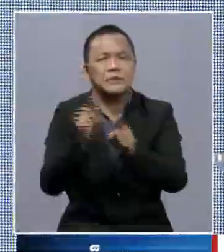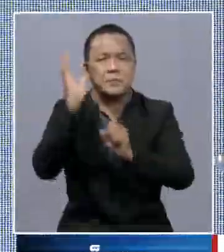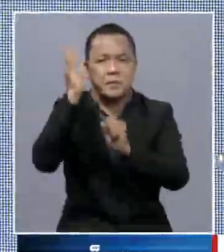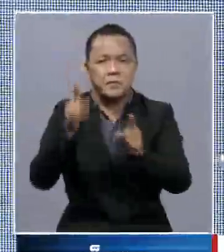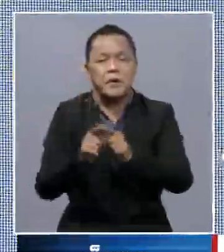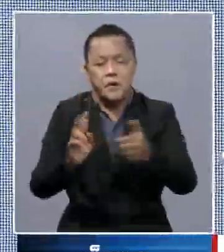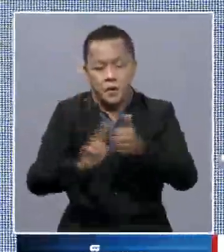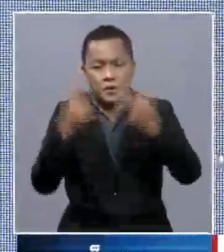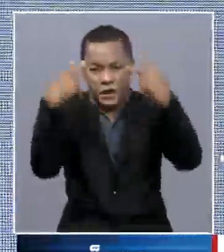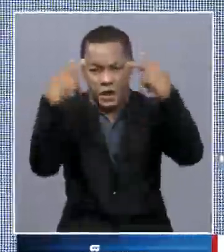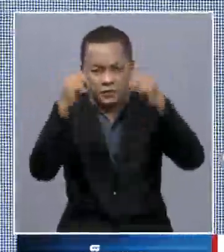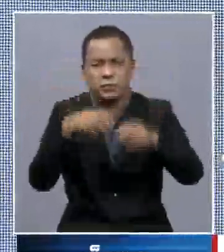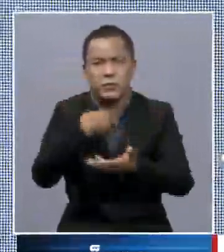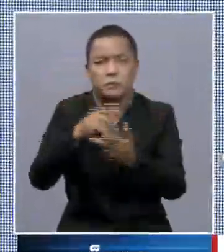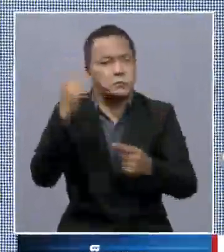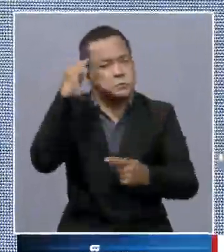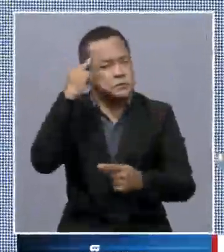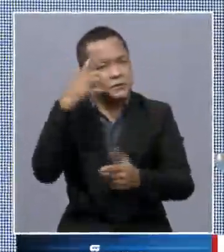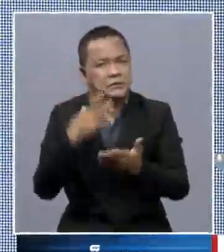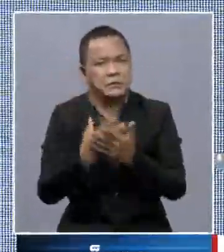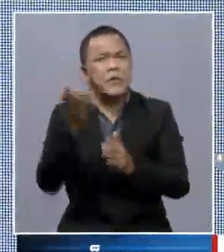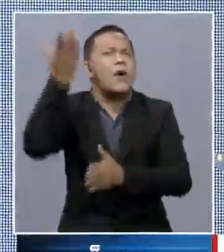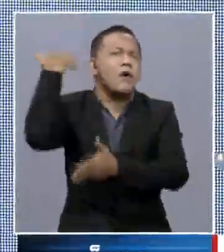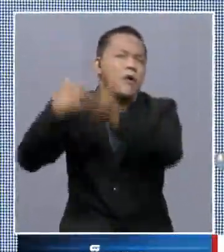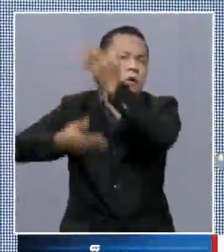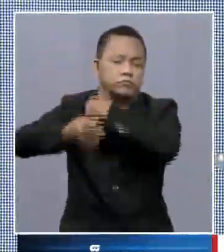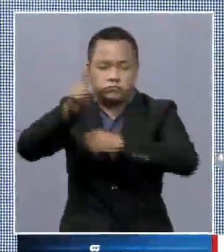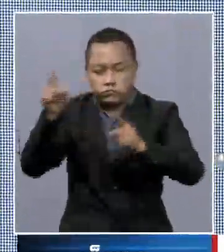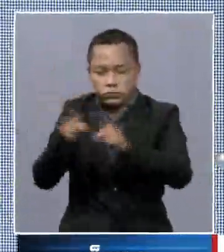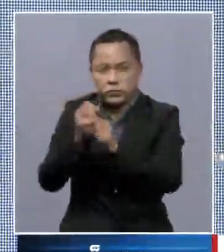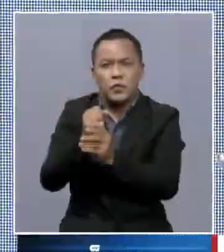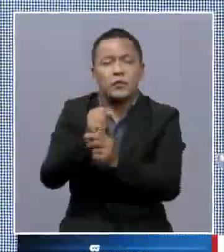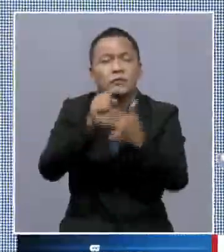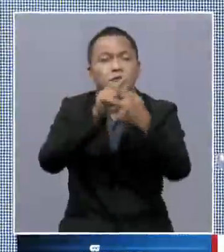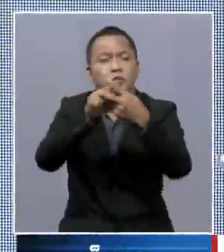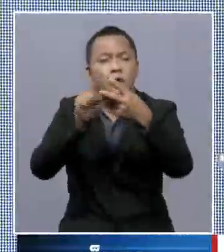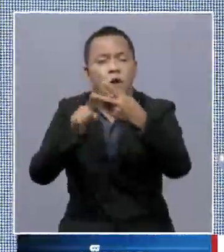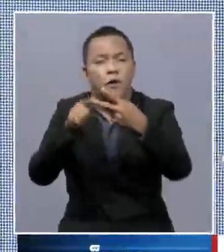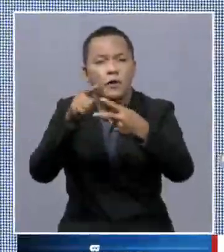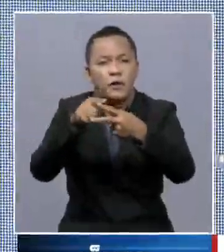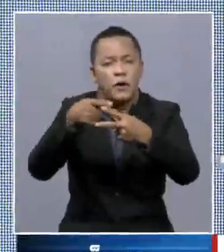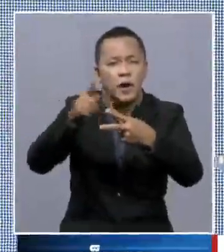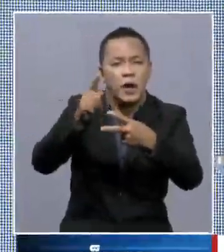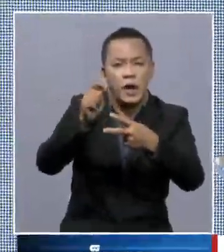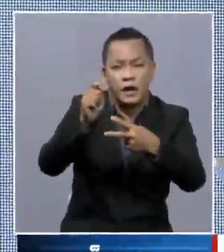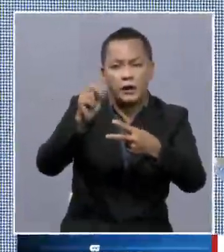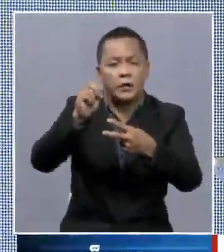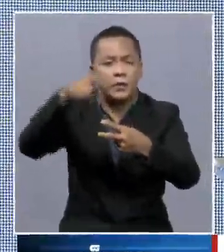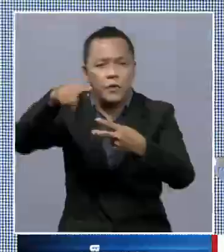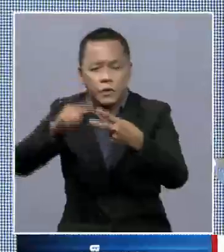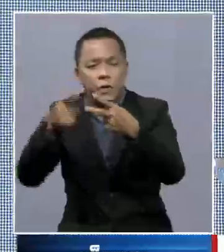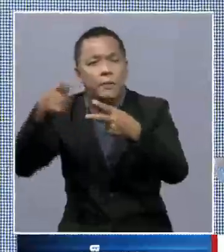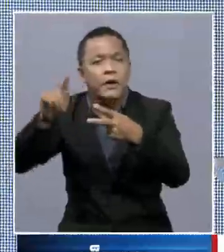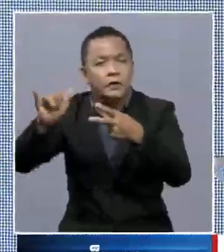ยวผลเอกประวิทษที่ไม่อาจรบรางภาพอดีท ที่อยู่เบองหงการปั้นสองน้องก็คพลเอก ออนุภงเผ่าจินดาร longevity the of